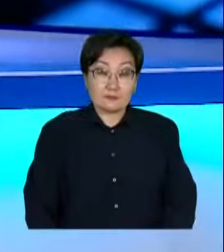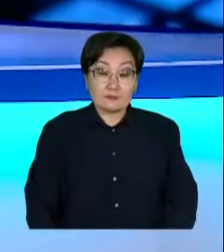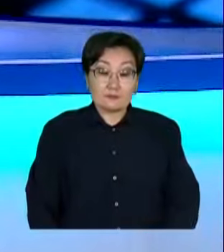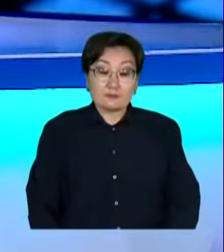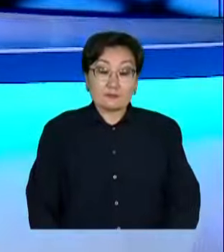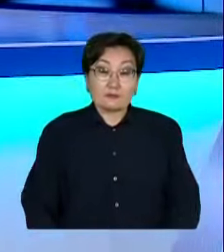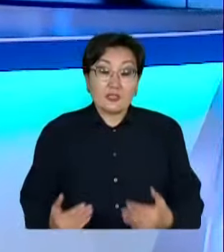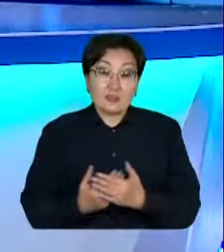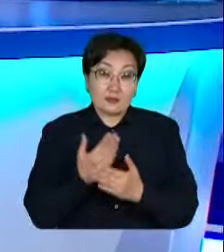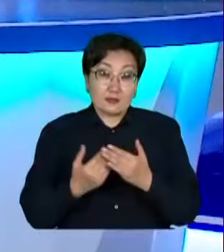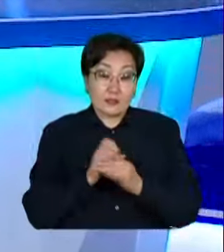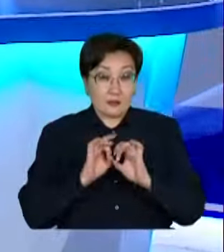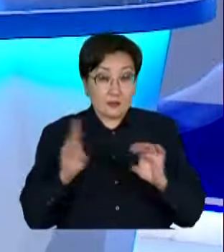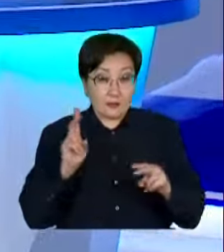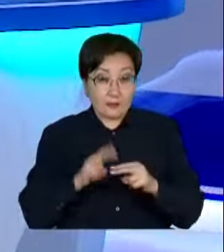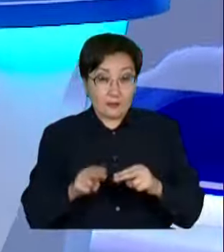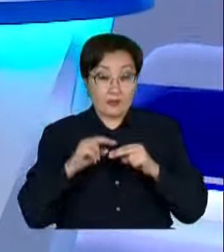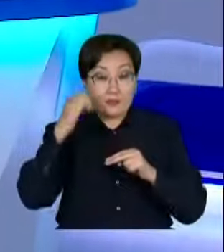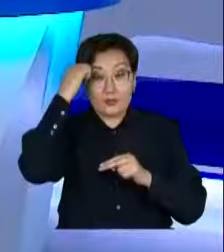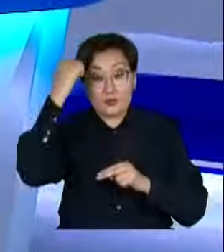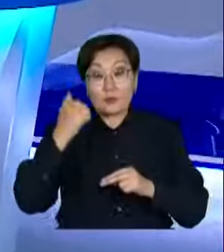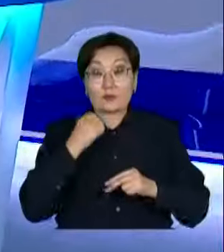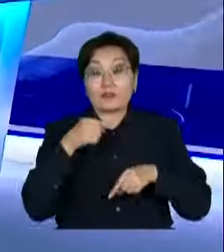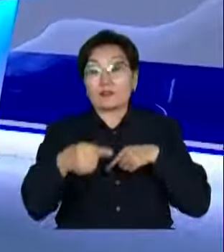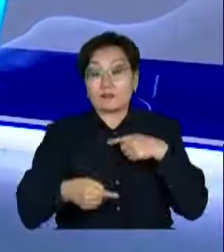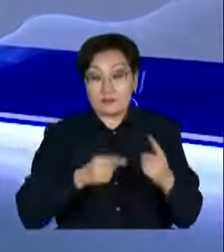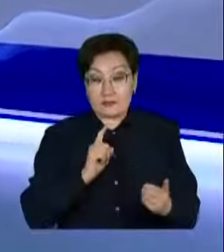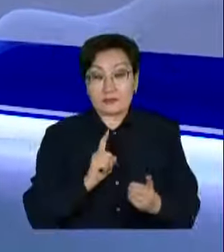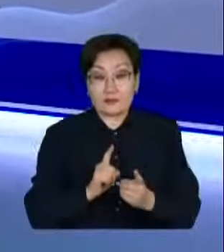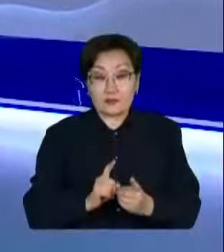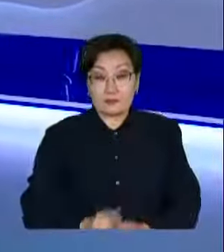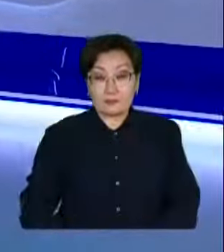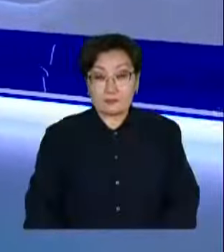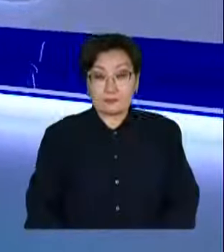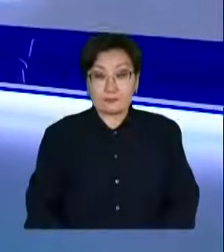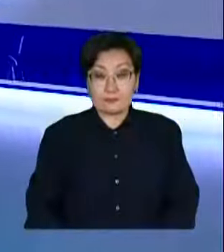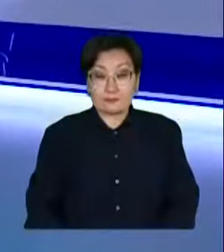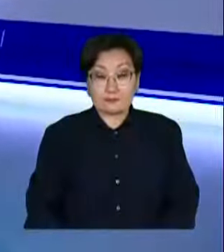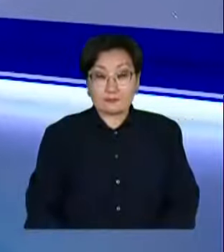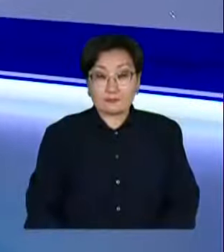Әзірге айтарымыз осы. Сағат 19:00-де қорытынды жаңалықтарда жүздескенше.